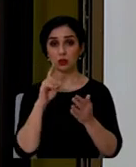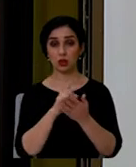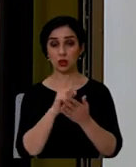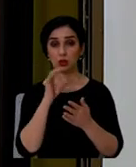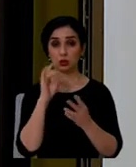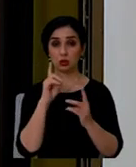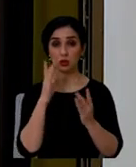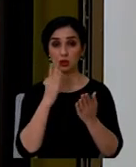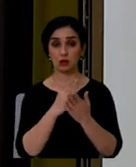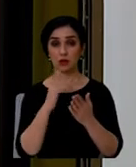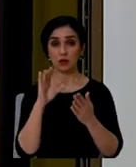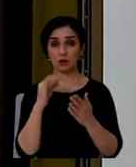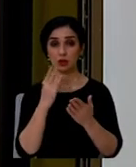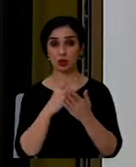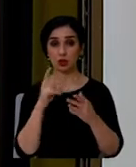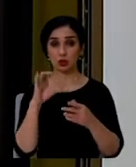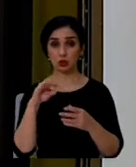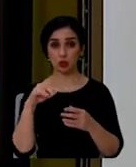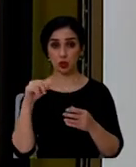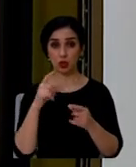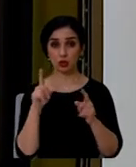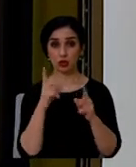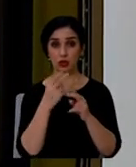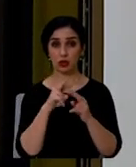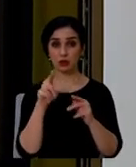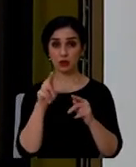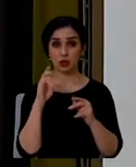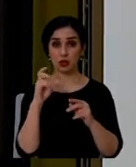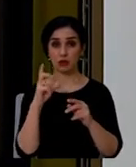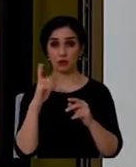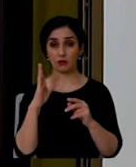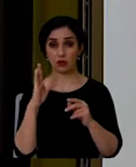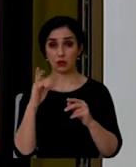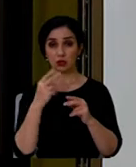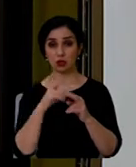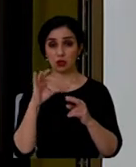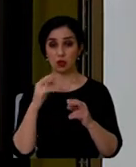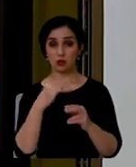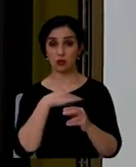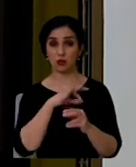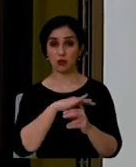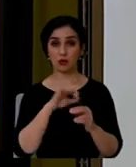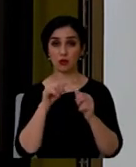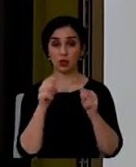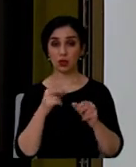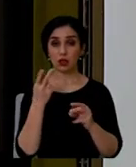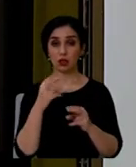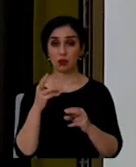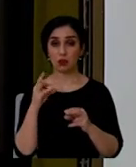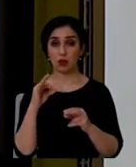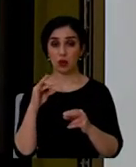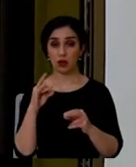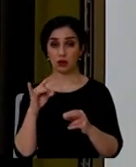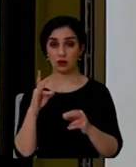что есть классы веществ, в данном случае это соль. Для того, чтобы найти эквивалент соли, мы используем формулу, где малярку